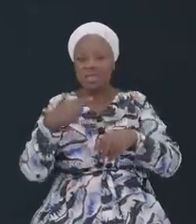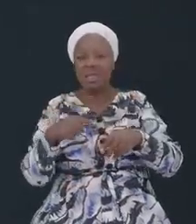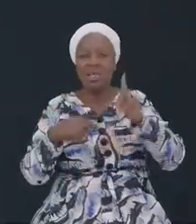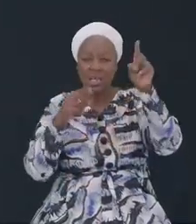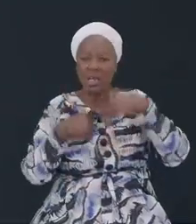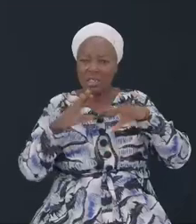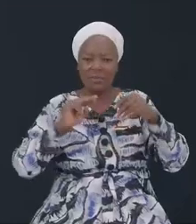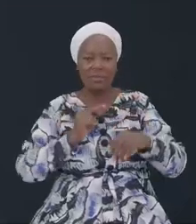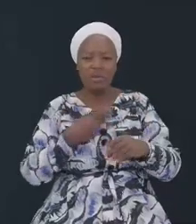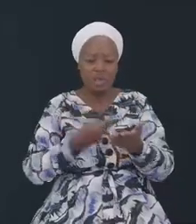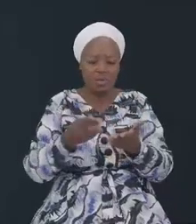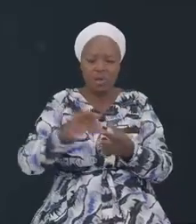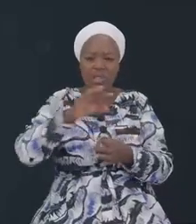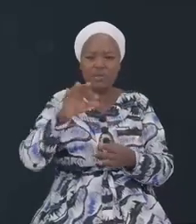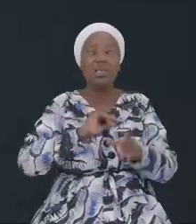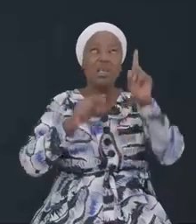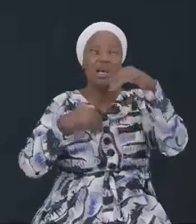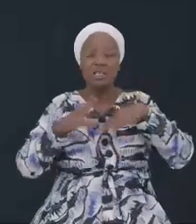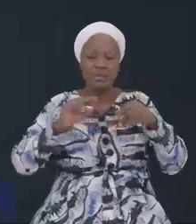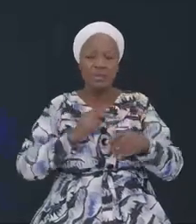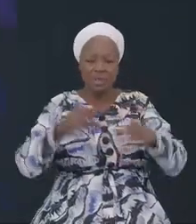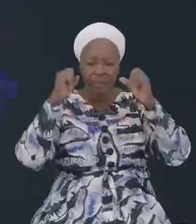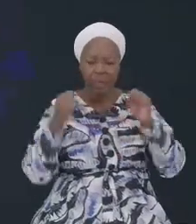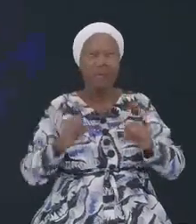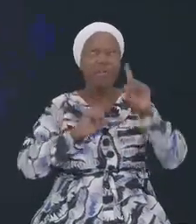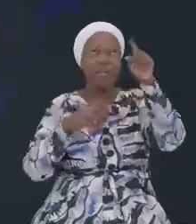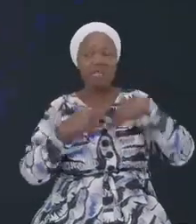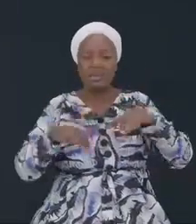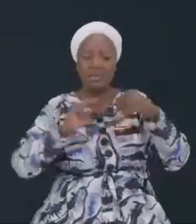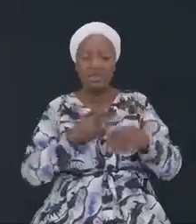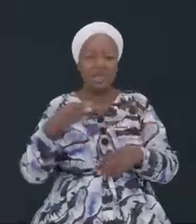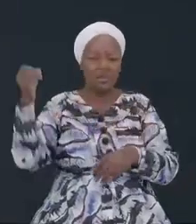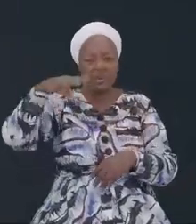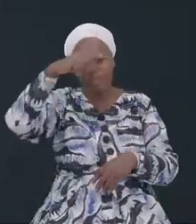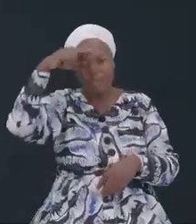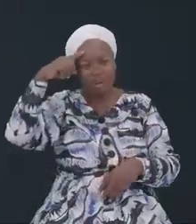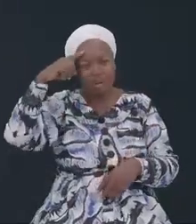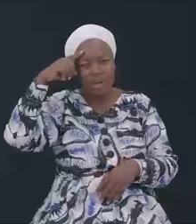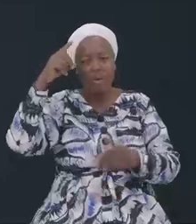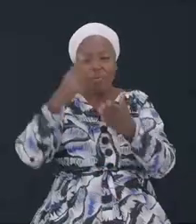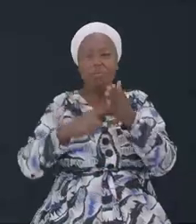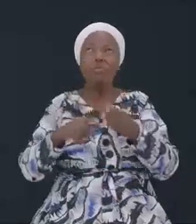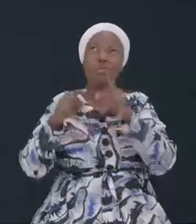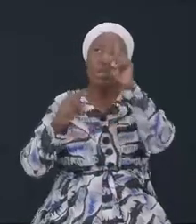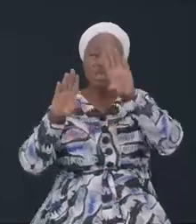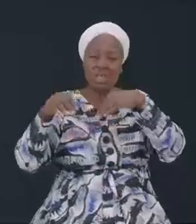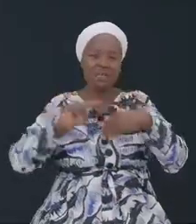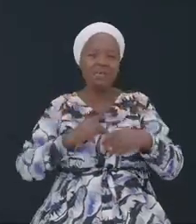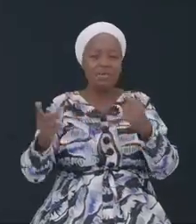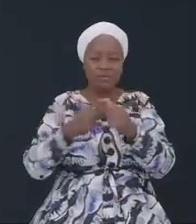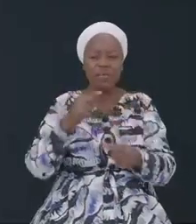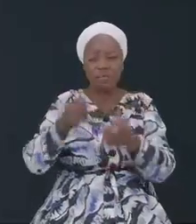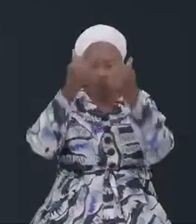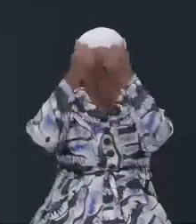le Saint-Esprit, il nous a donné la puissance, il nous a donné la grâce, parce que ce qu'il nous a donné premièrement, nous devons lui